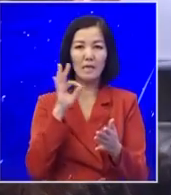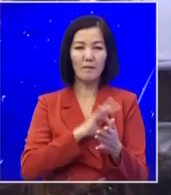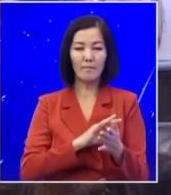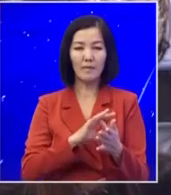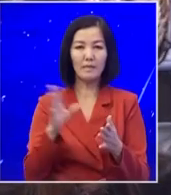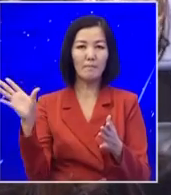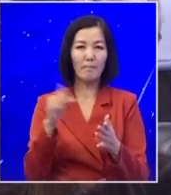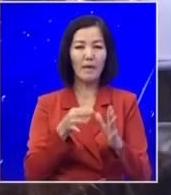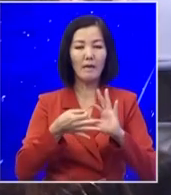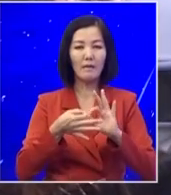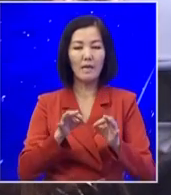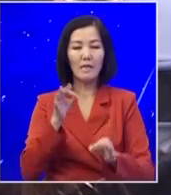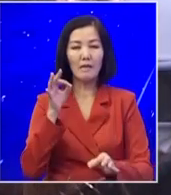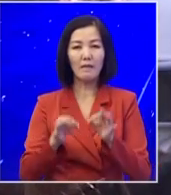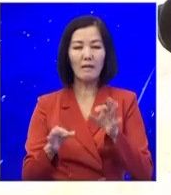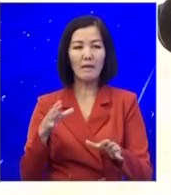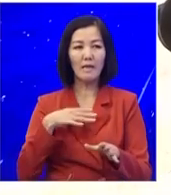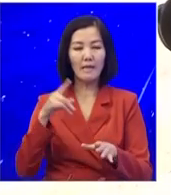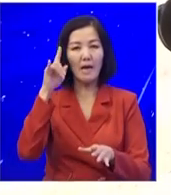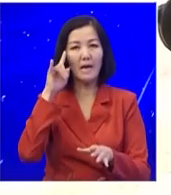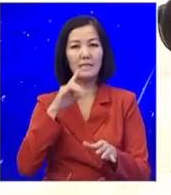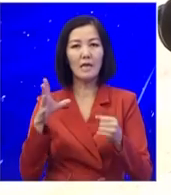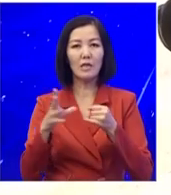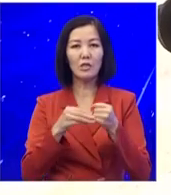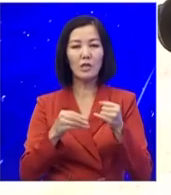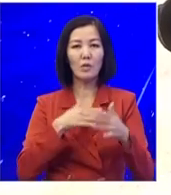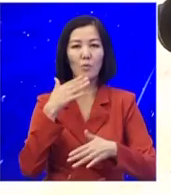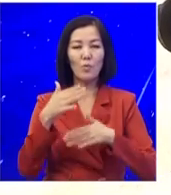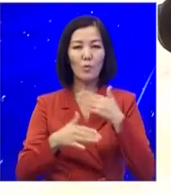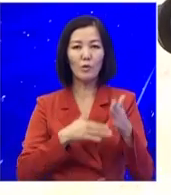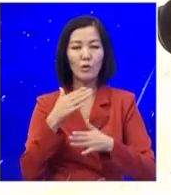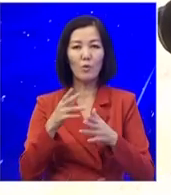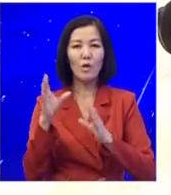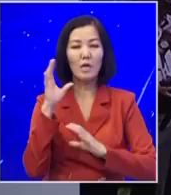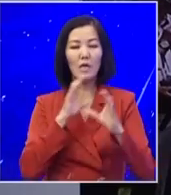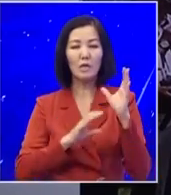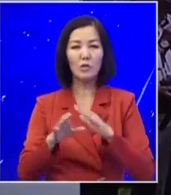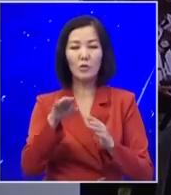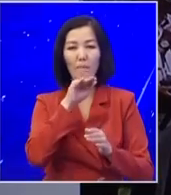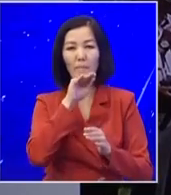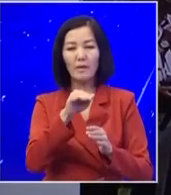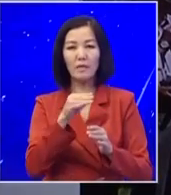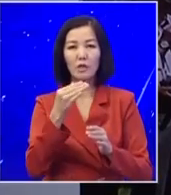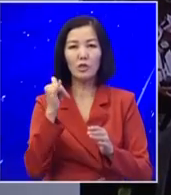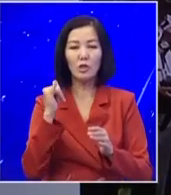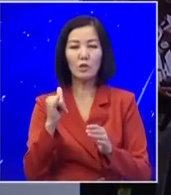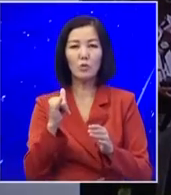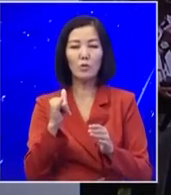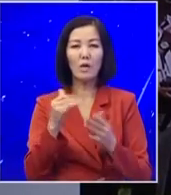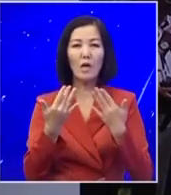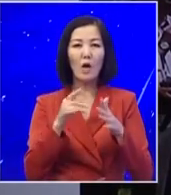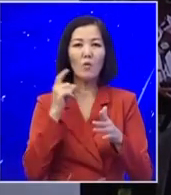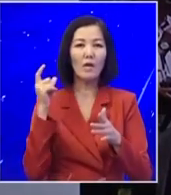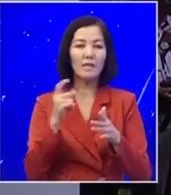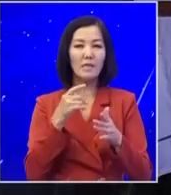Күзгі рапс рентабельді дақыл. Қазақ жер өңдеу және өсімдік шаруашылығы ғылыми зерттеу институтының ғалымдары жетісулық диқандарды жаңа дақыл